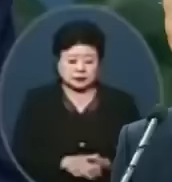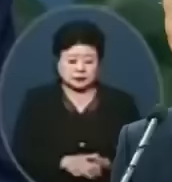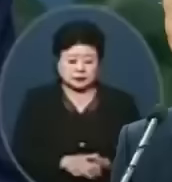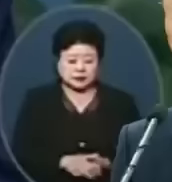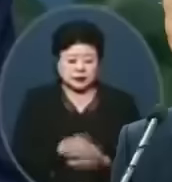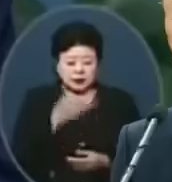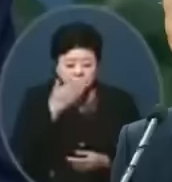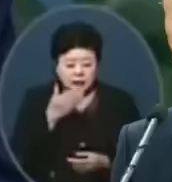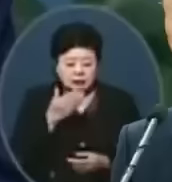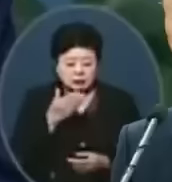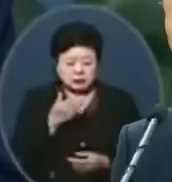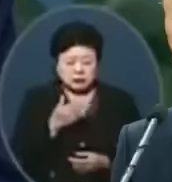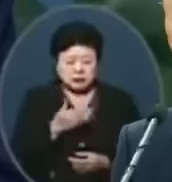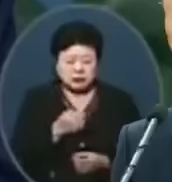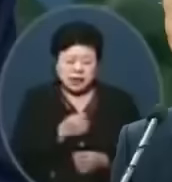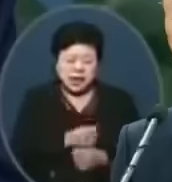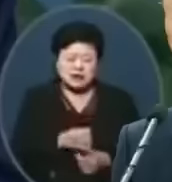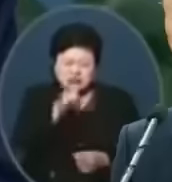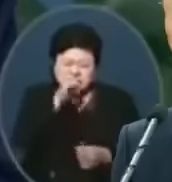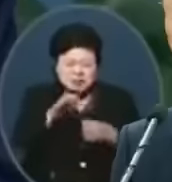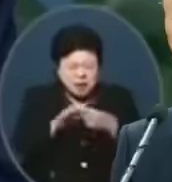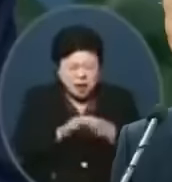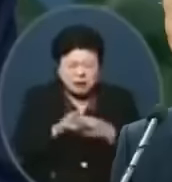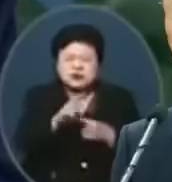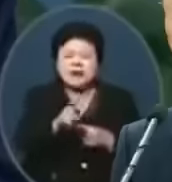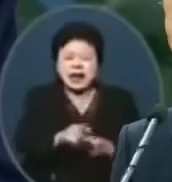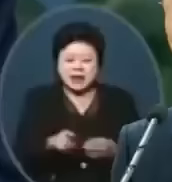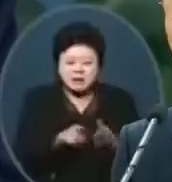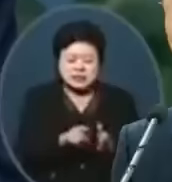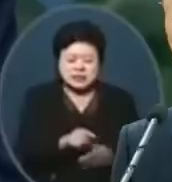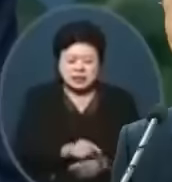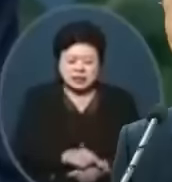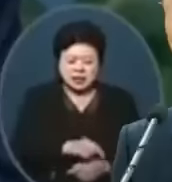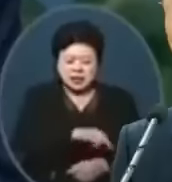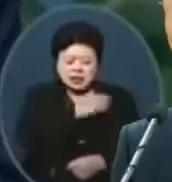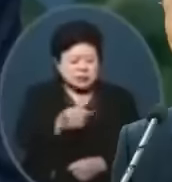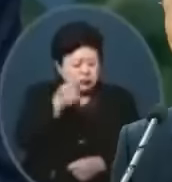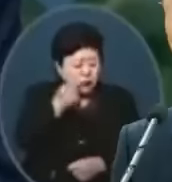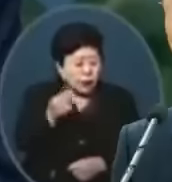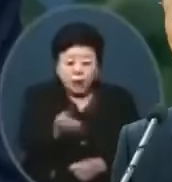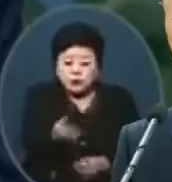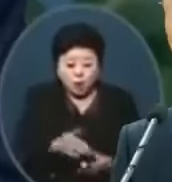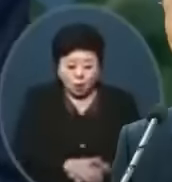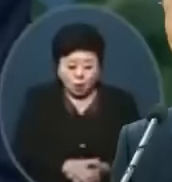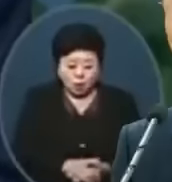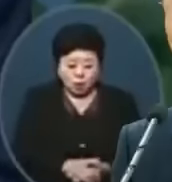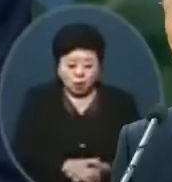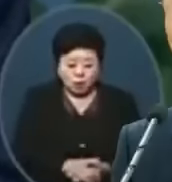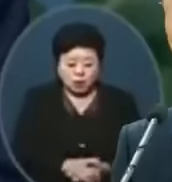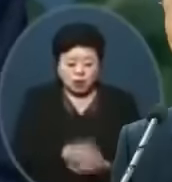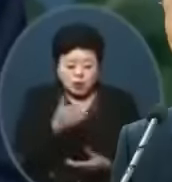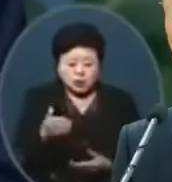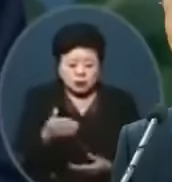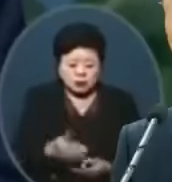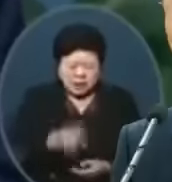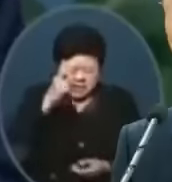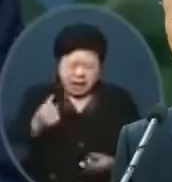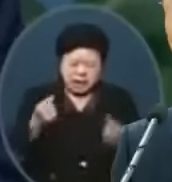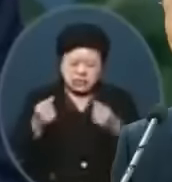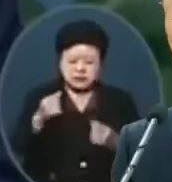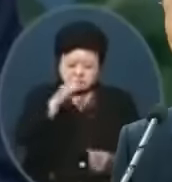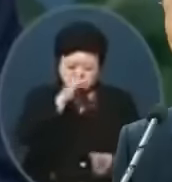할 수 있거든 무슨 말이냐. 믿는 자에게 능치 못하심이 없는 일. 여러분 굉장한 에너지를 가지고